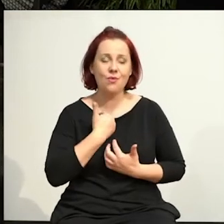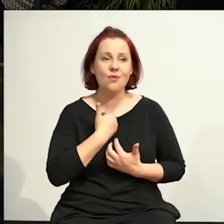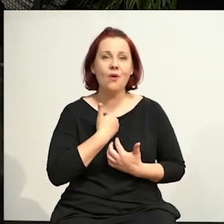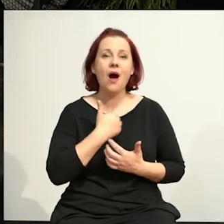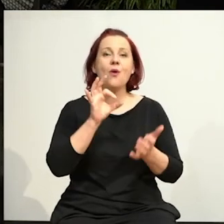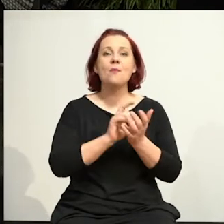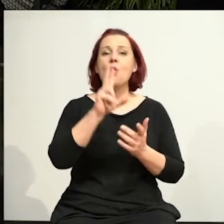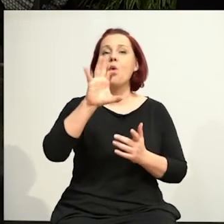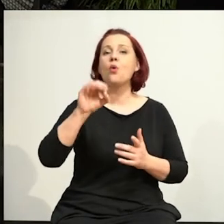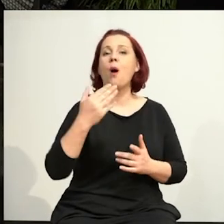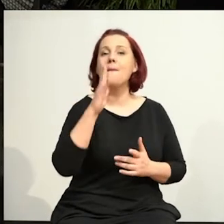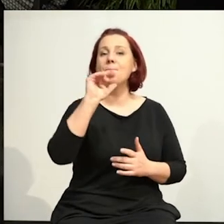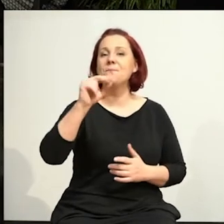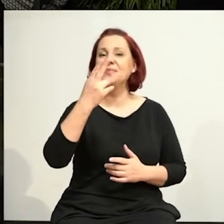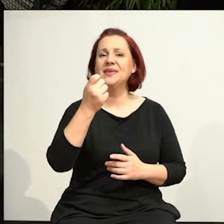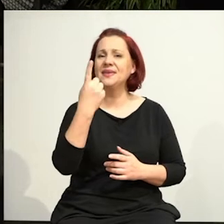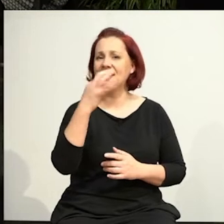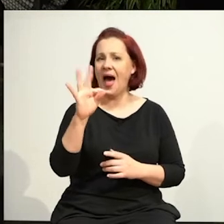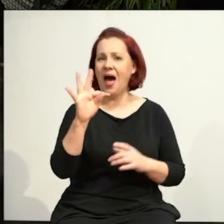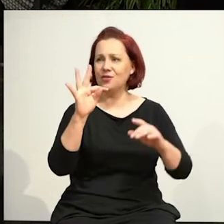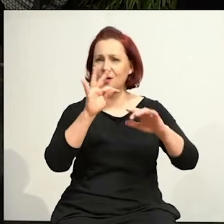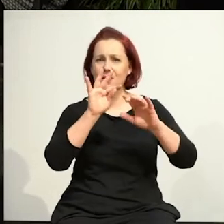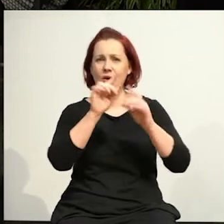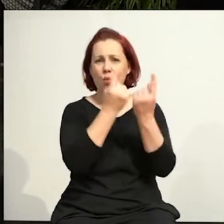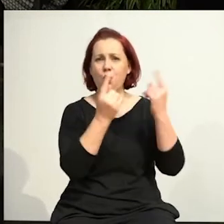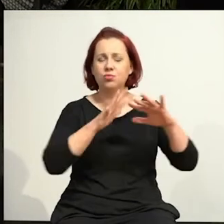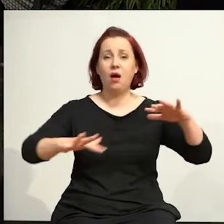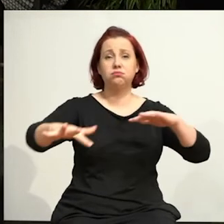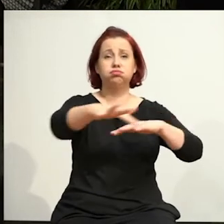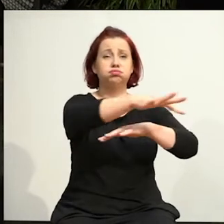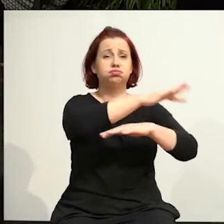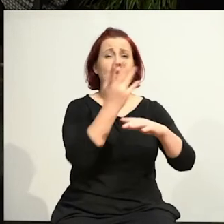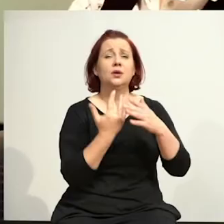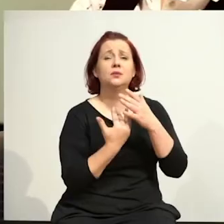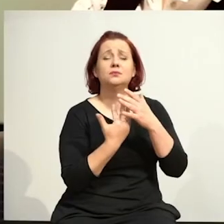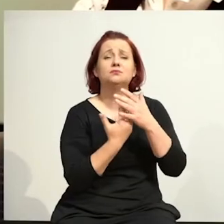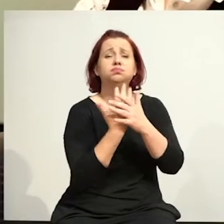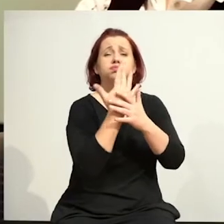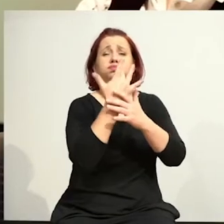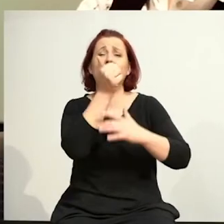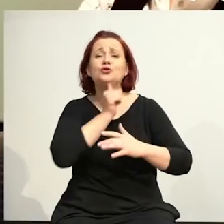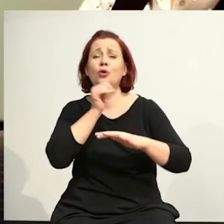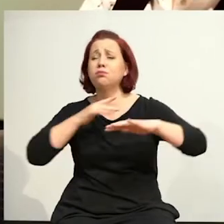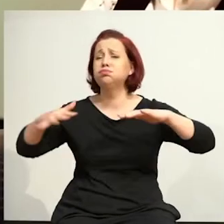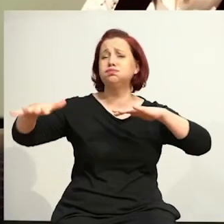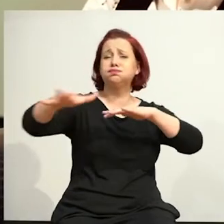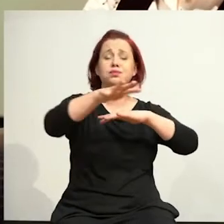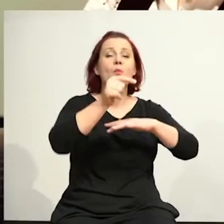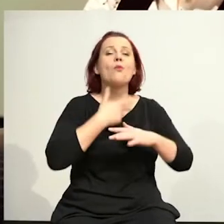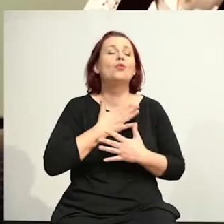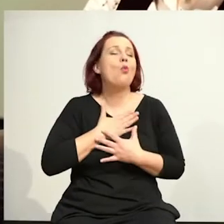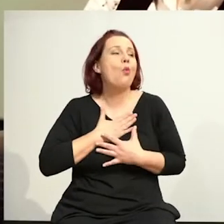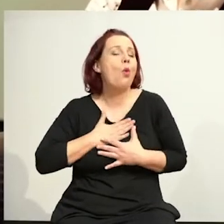kombinat był obrośnięty, chyba do dzisiaj jest obrośnięty taką strefą zieleni i to było moje ulubione miejsce